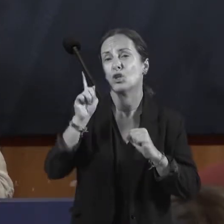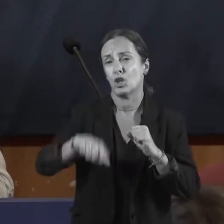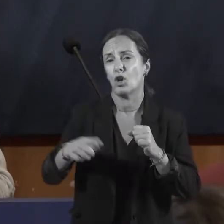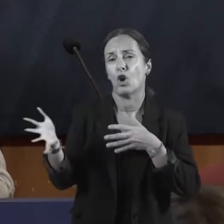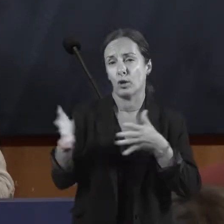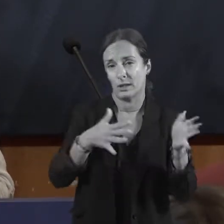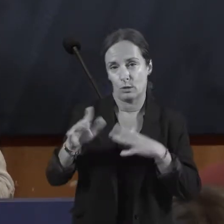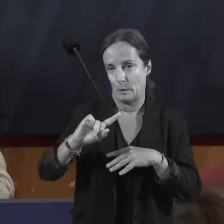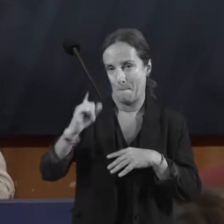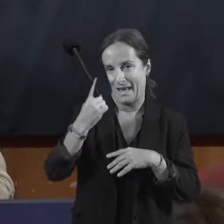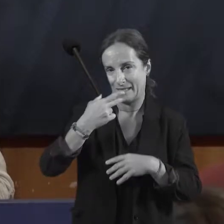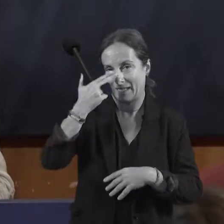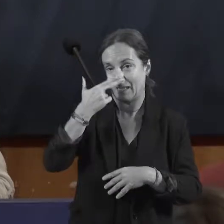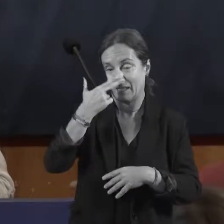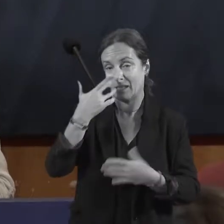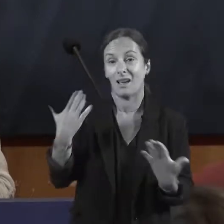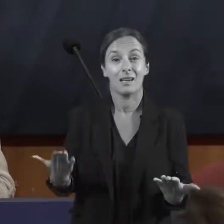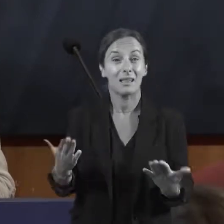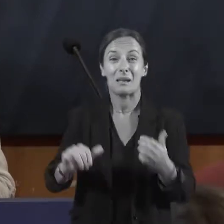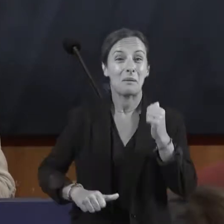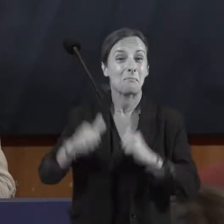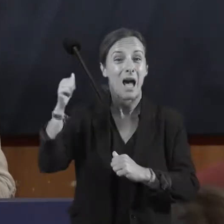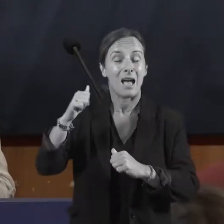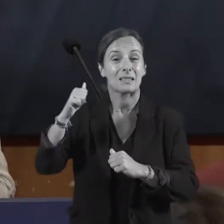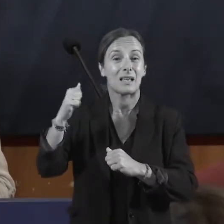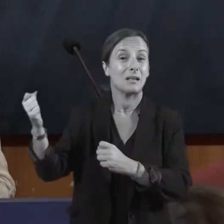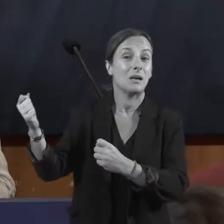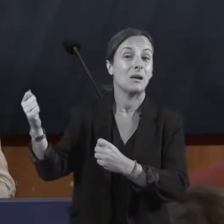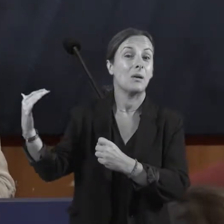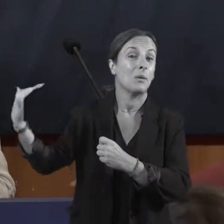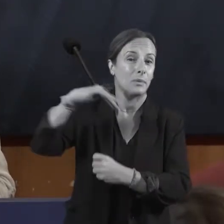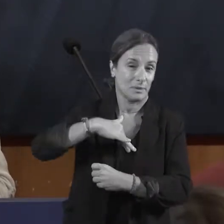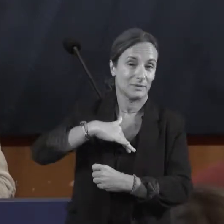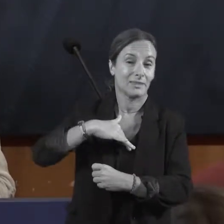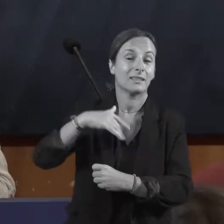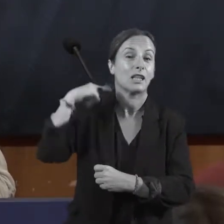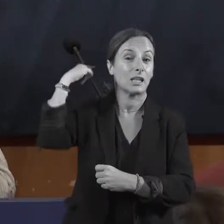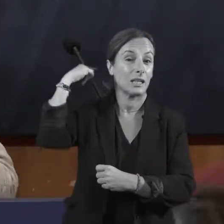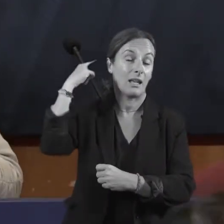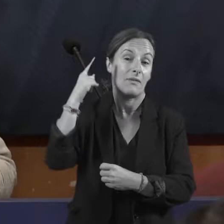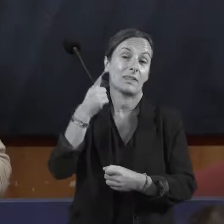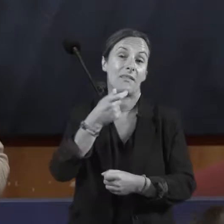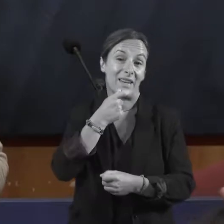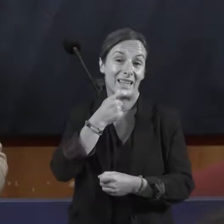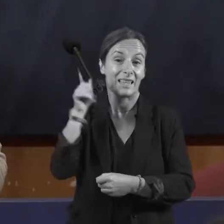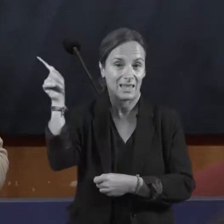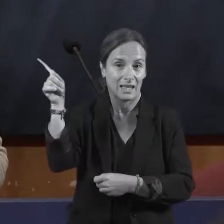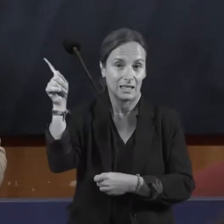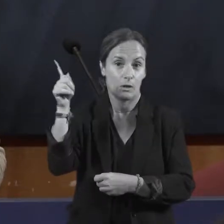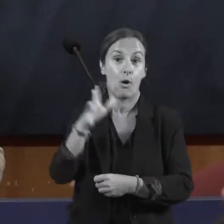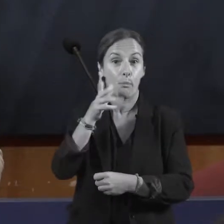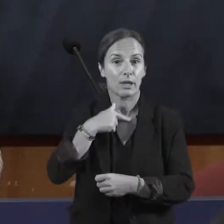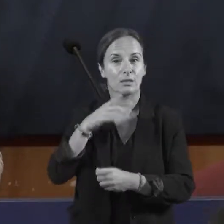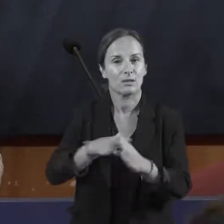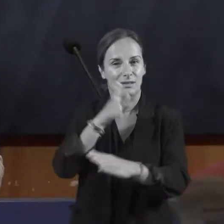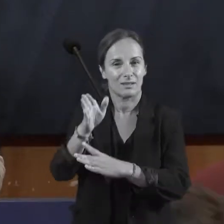Fira de Londres, i a més en el mercat més important, o en el mercat emissor més important que tenim a Sella Mallorca, que és el mercat britànic. Tot i que,